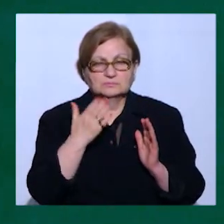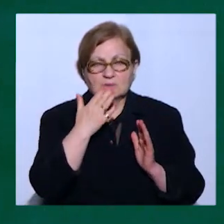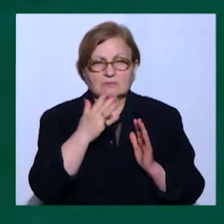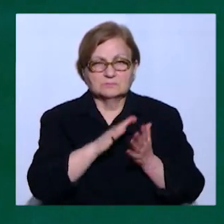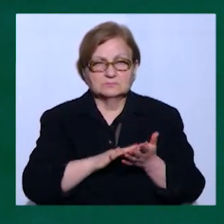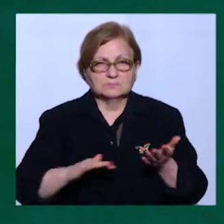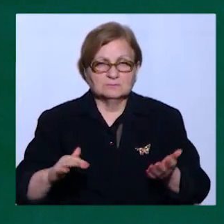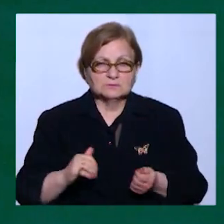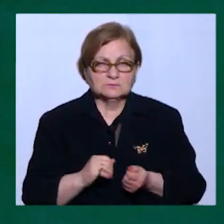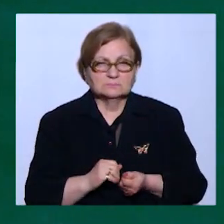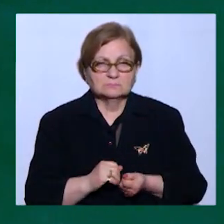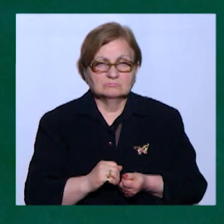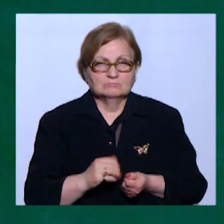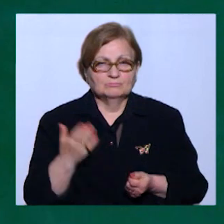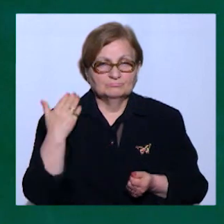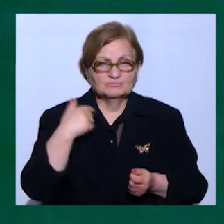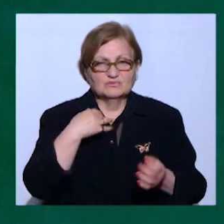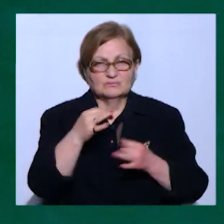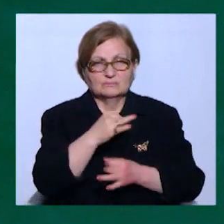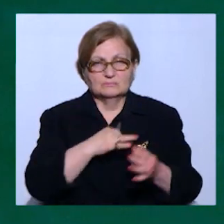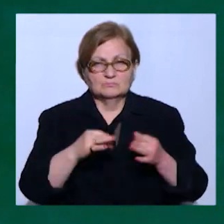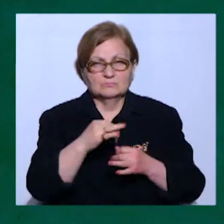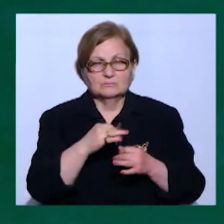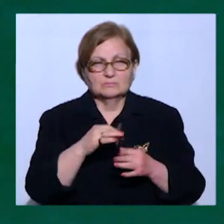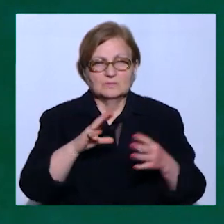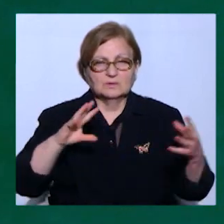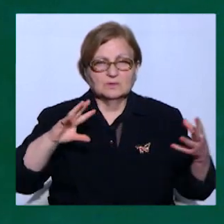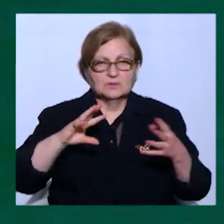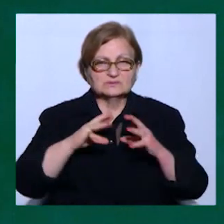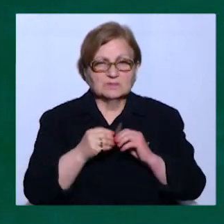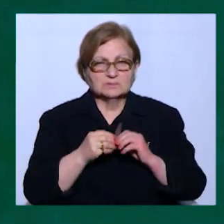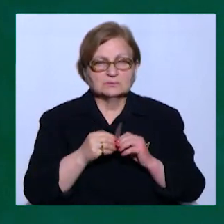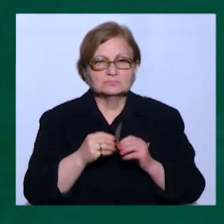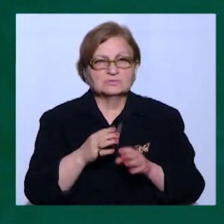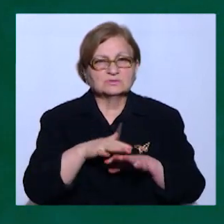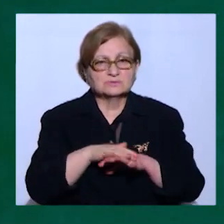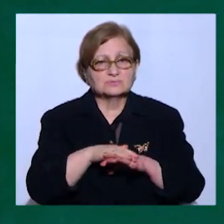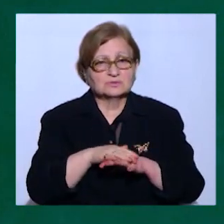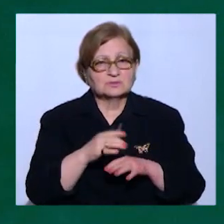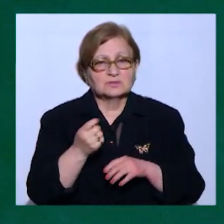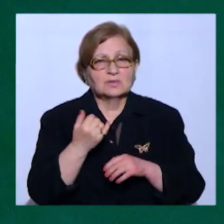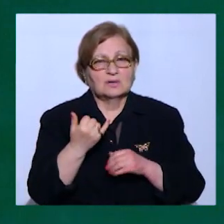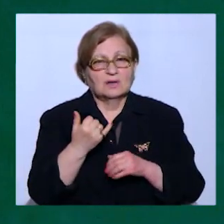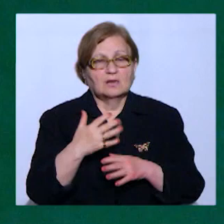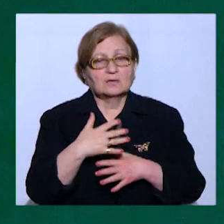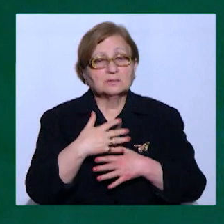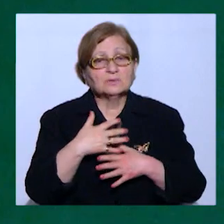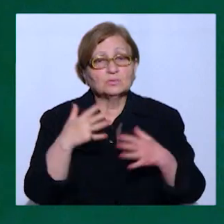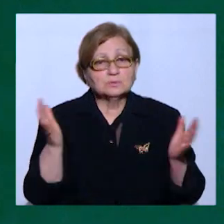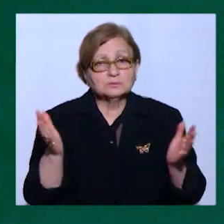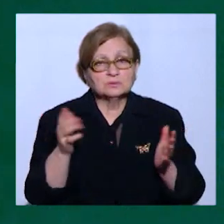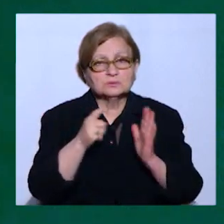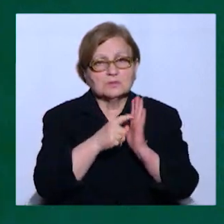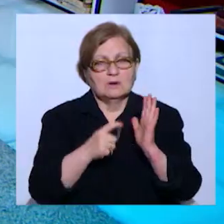გაკვეთილებს. წინაზე ვისაუბრეთ ჩვენ საერთო უმცირესი ჯერადი, ახლა ვისაუბროთ საერთო უდიდესი გამყოფი.